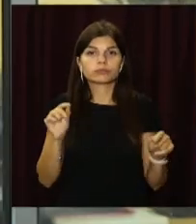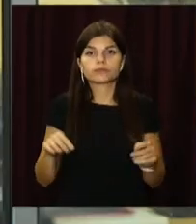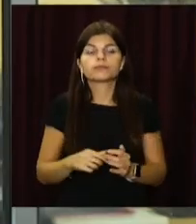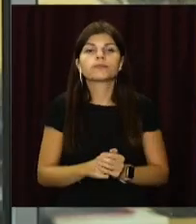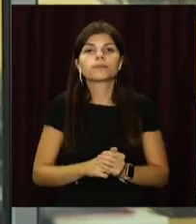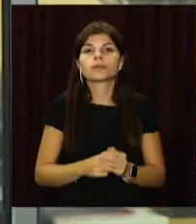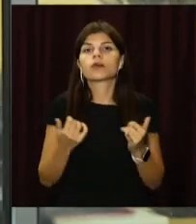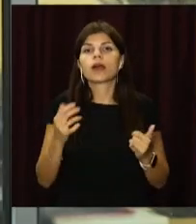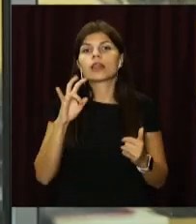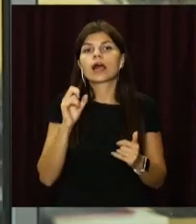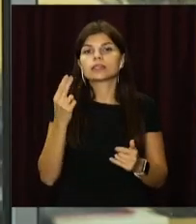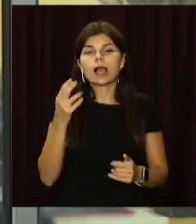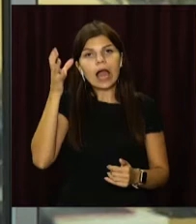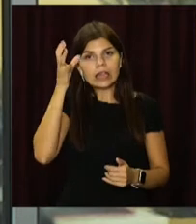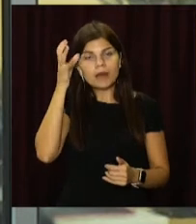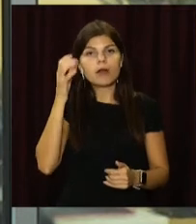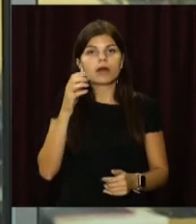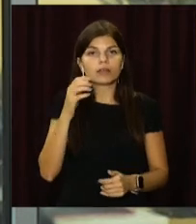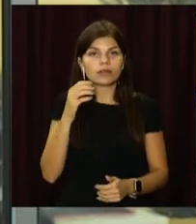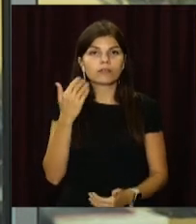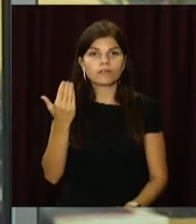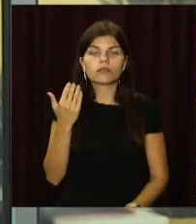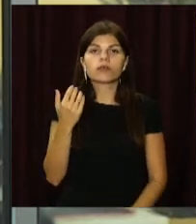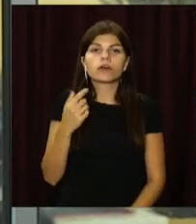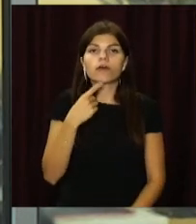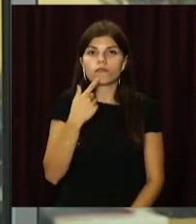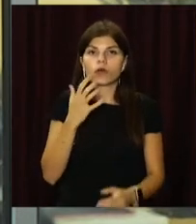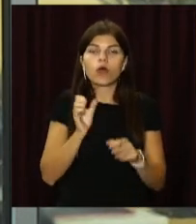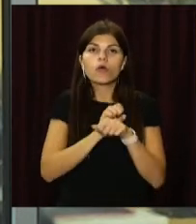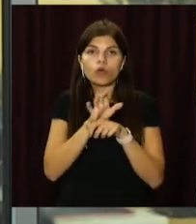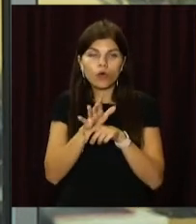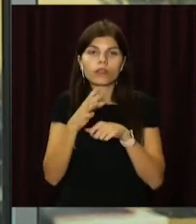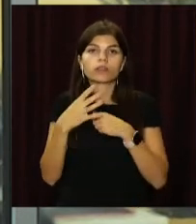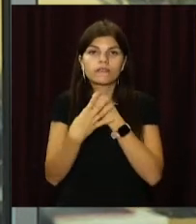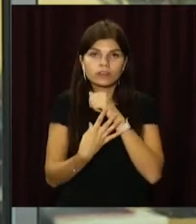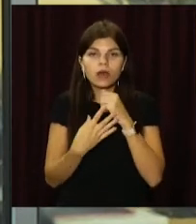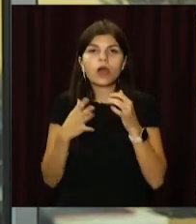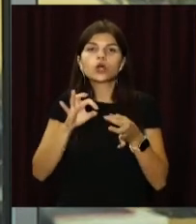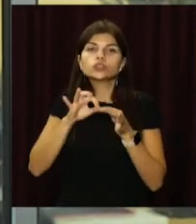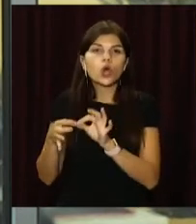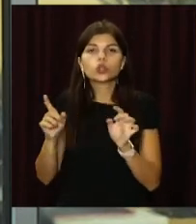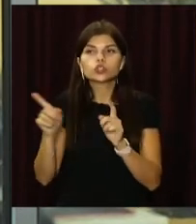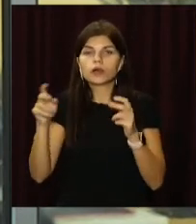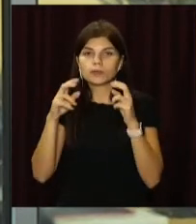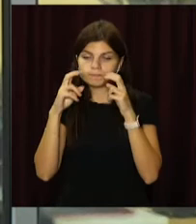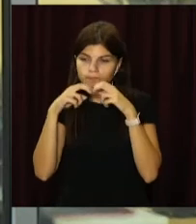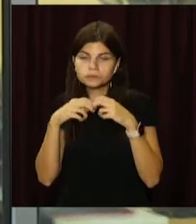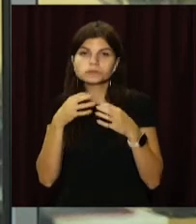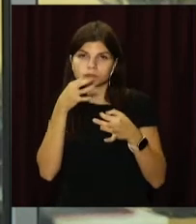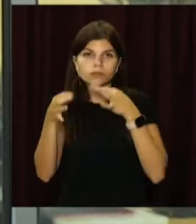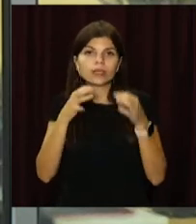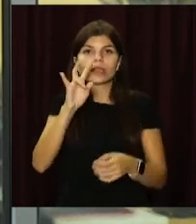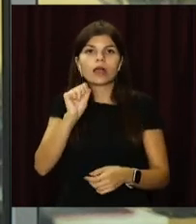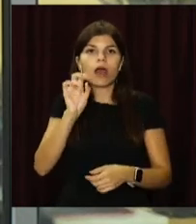У Національній академії наук вже прогнозують ускладнення ситуації з COVID-19. Про це йдеться в огляді, що оприлюднили на сайті